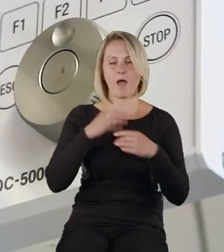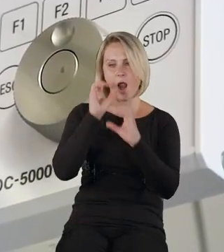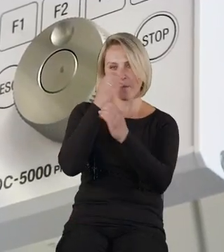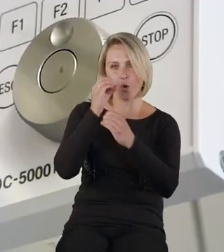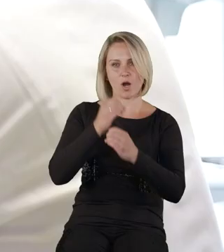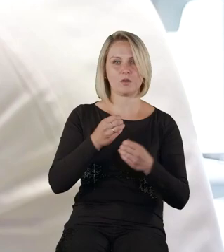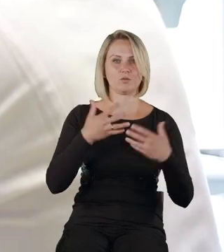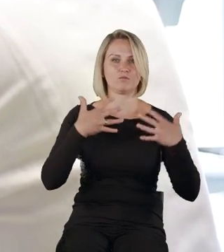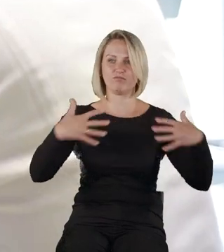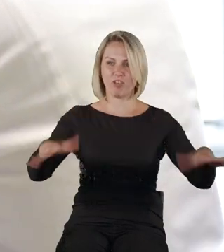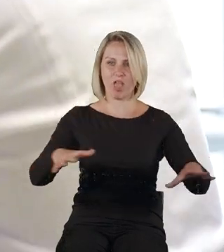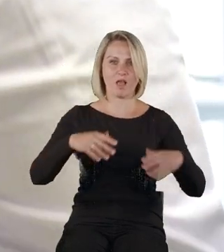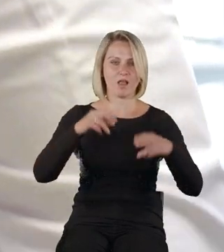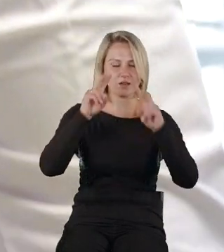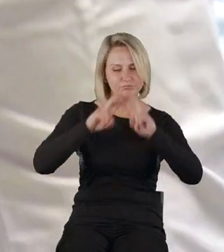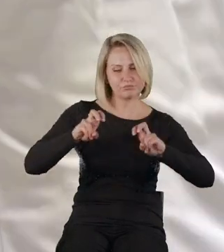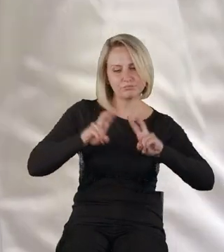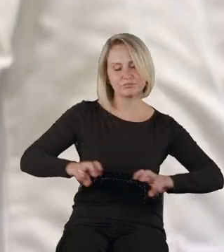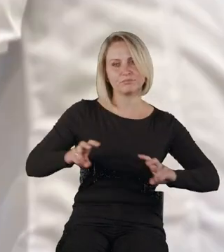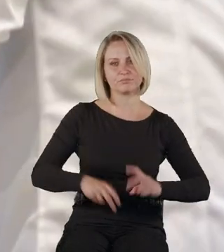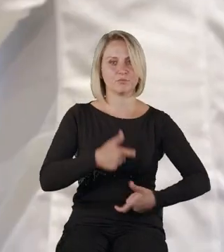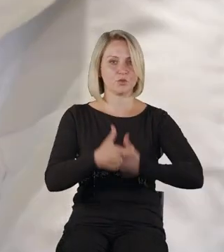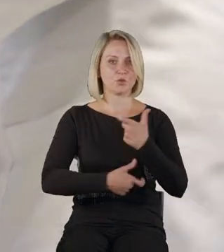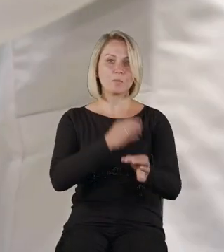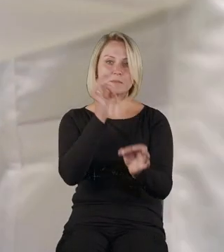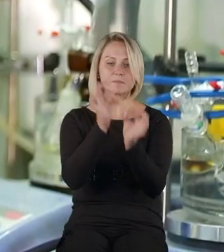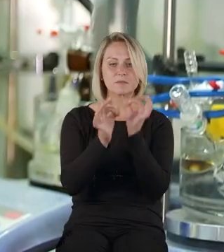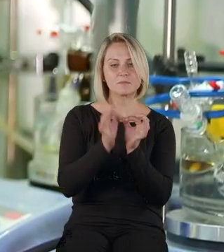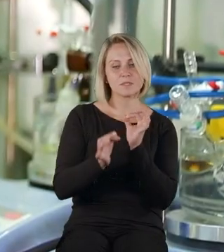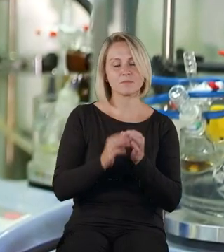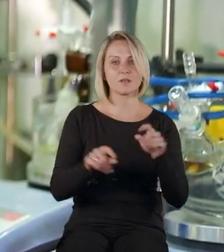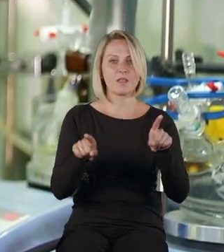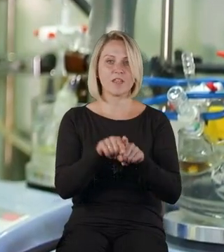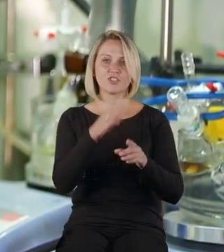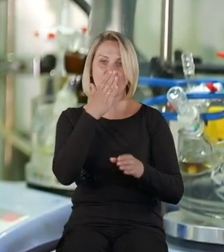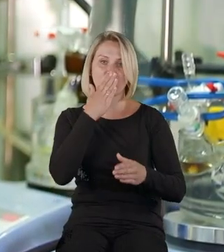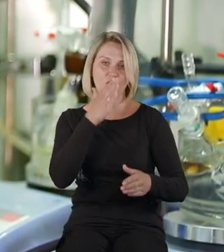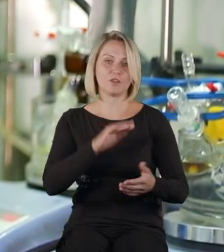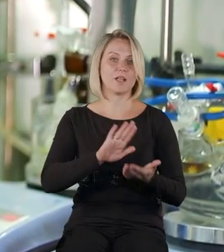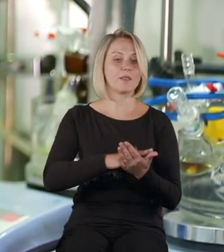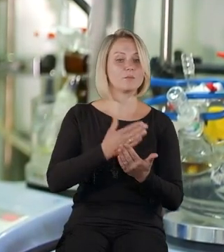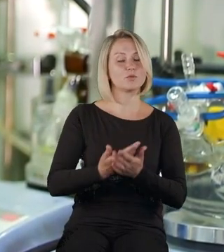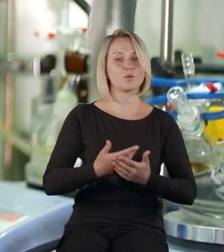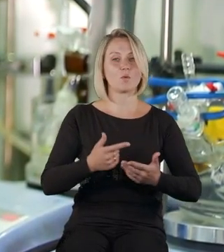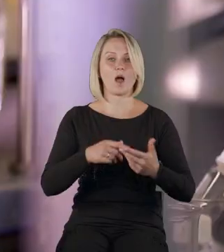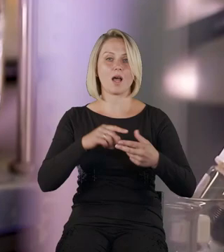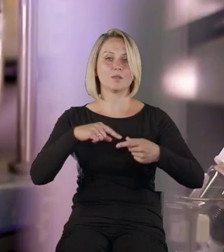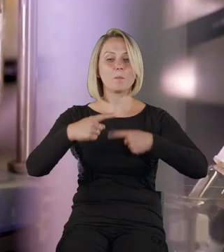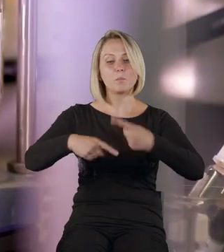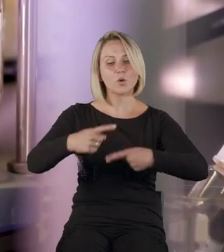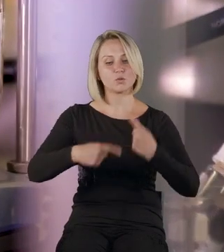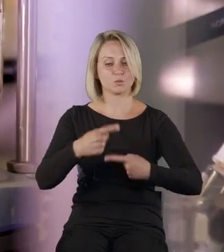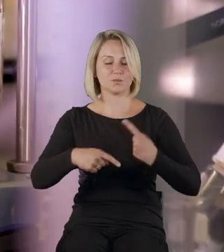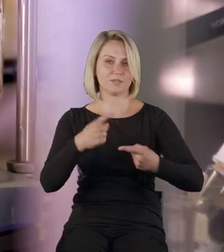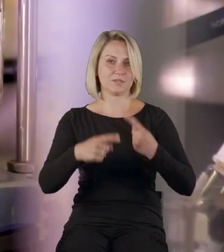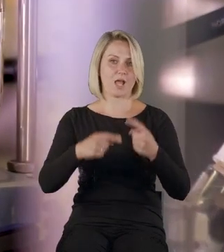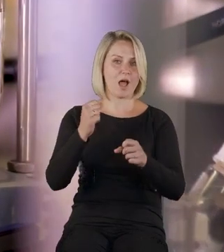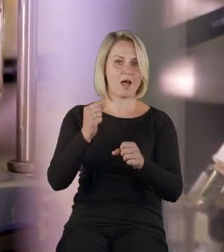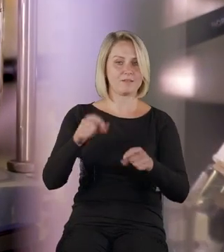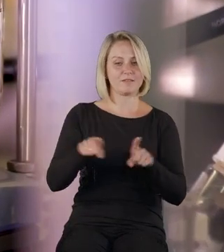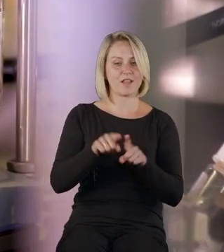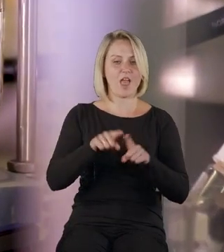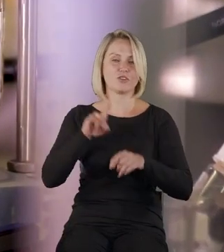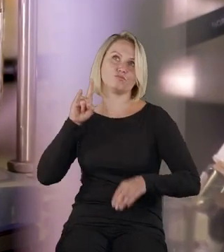laboratorium skaningowej mikroskopii elektronowej, badające m.in. stopy wykorzystywane w produkcji implantów czy elementów